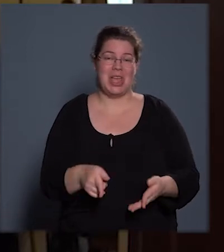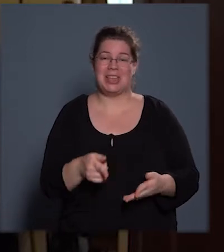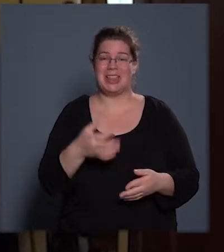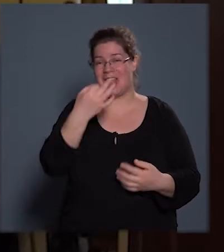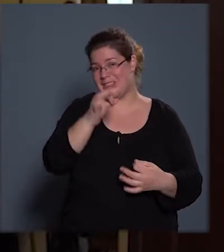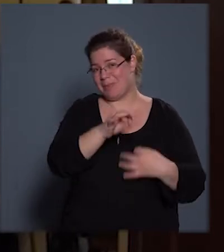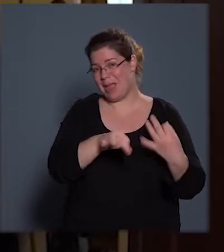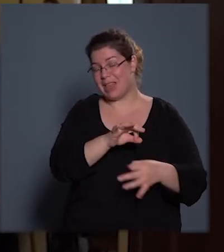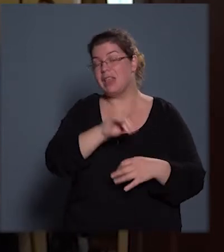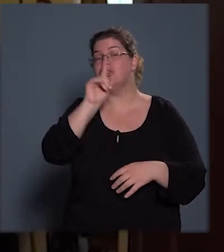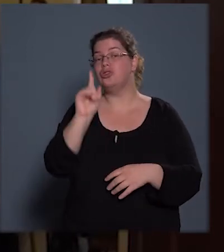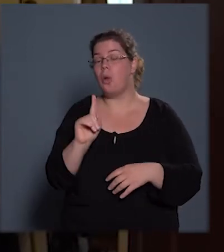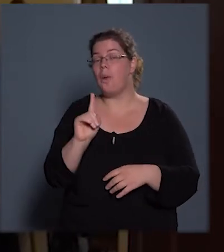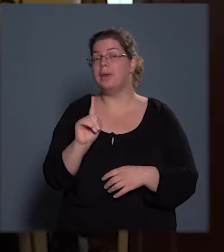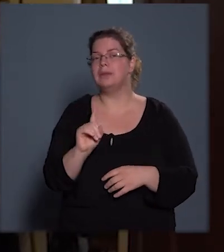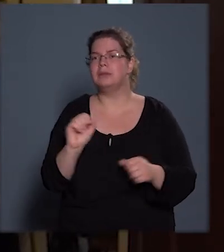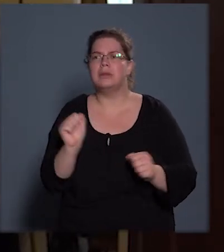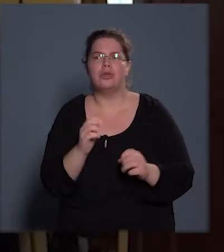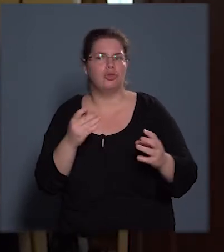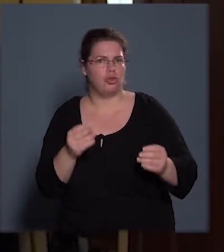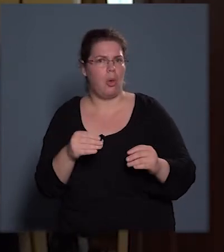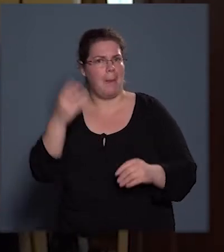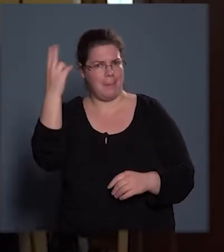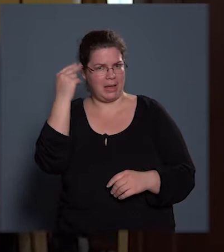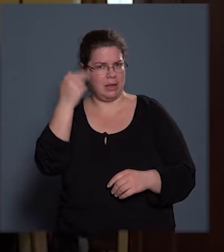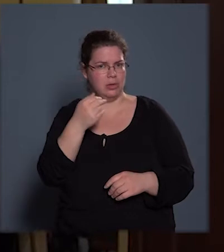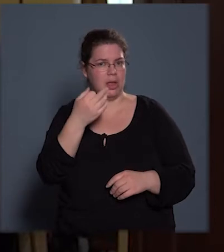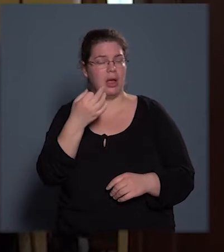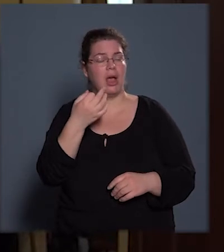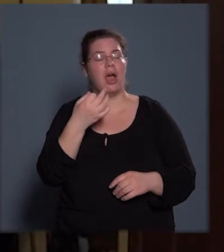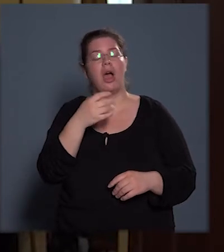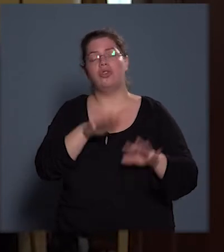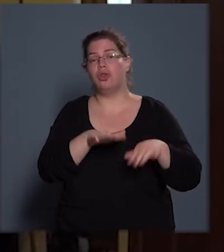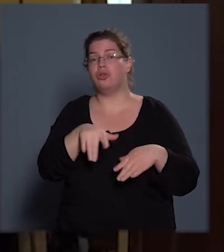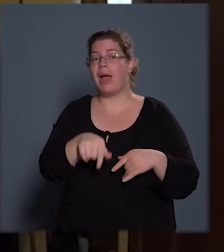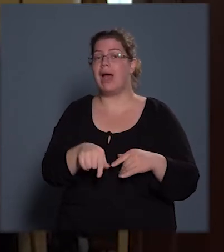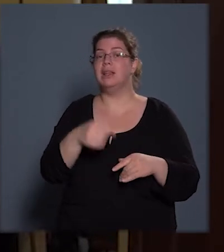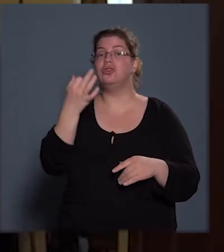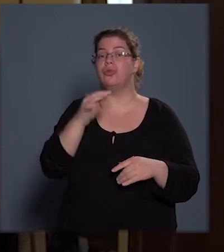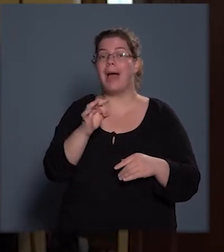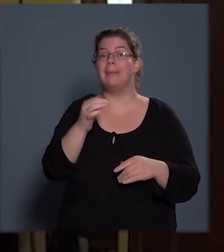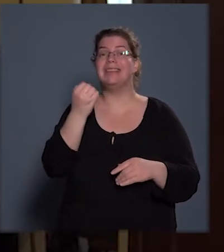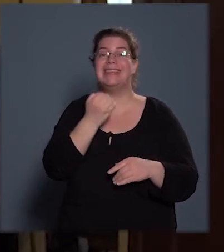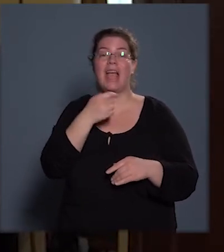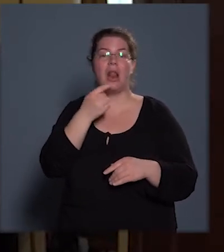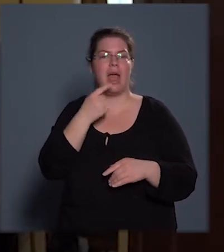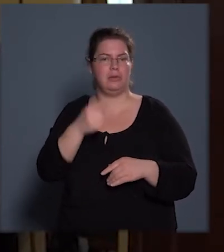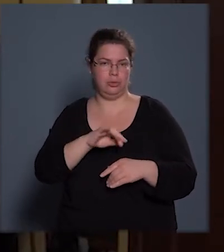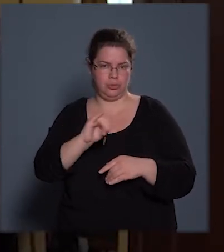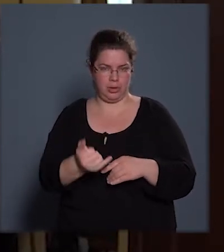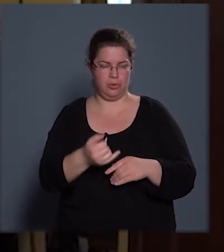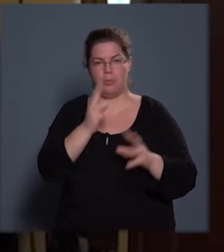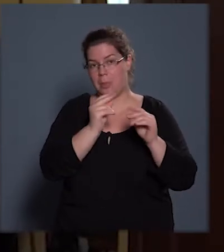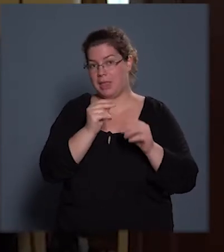német táncot, sőt, nagyon sokan megtanulták a sváb soroksári például, a soroksári sváb dialektust is, és beszélték